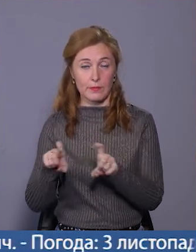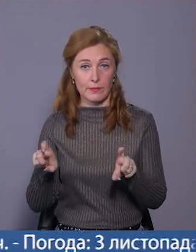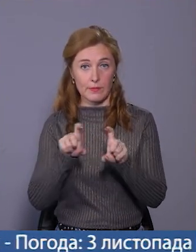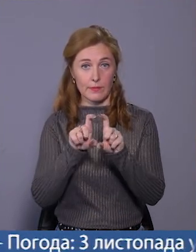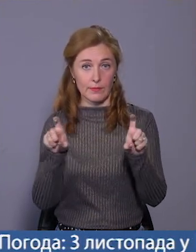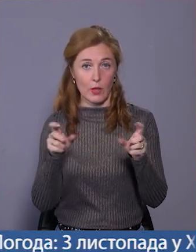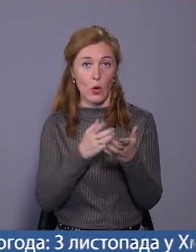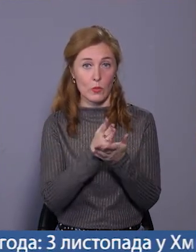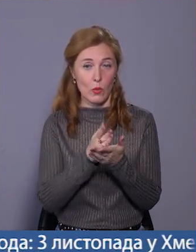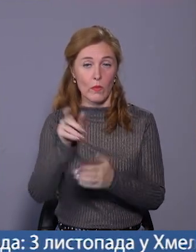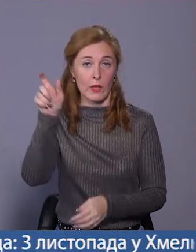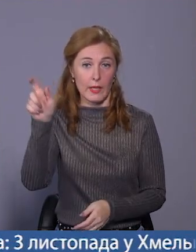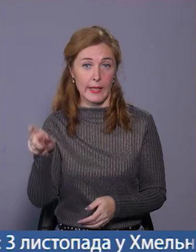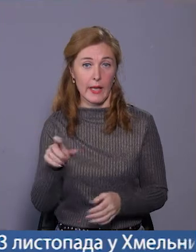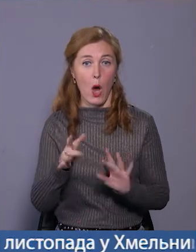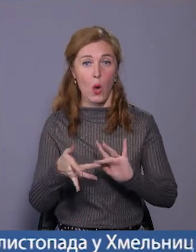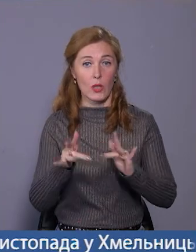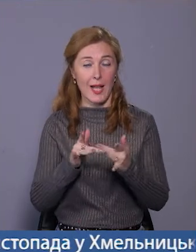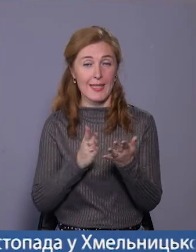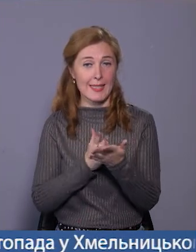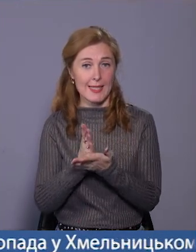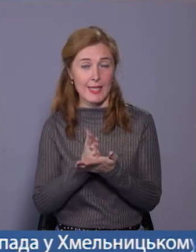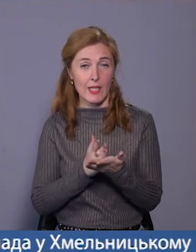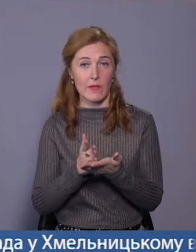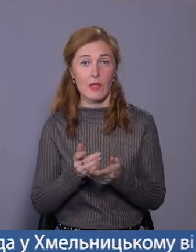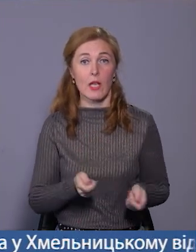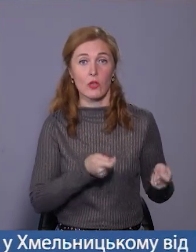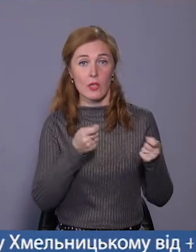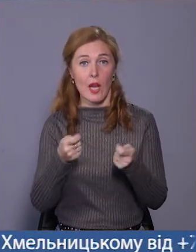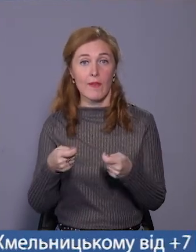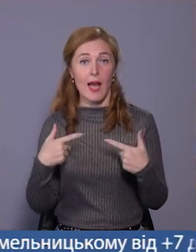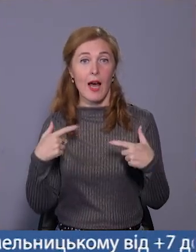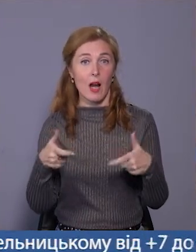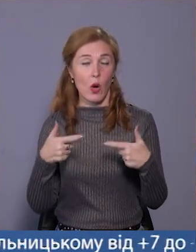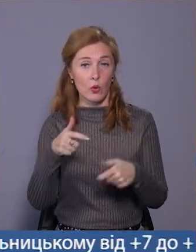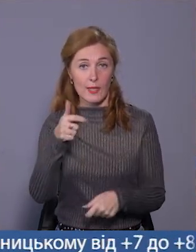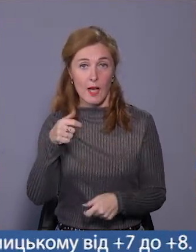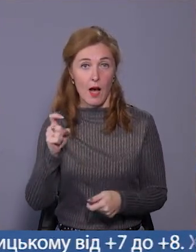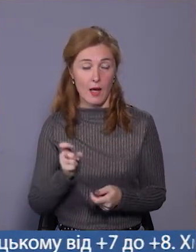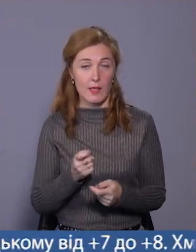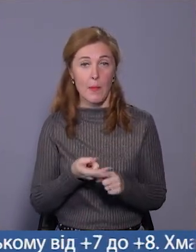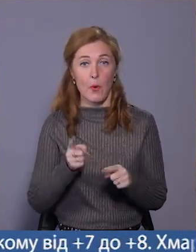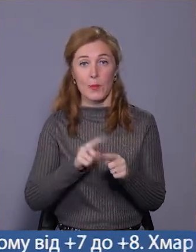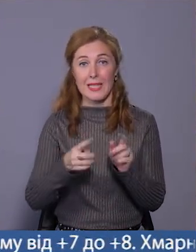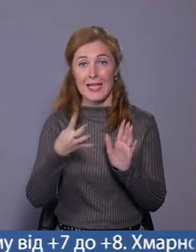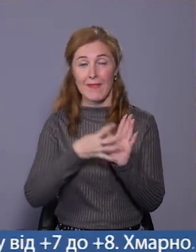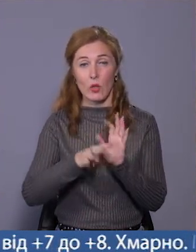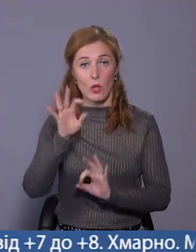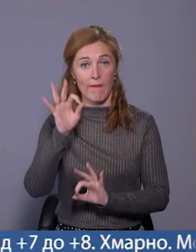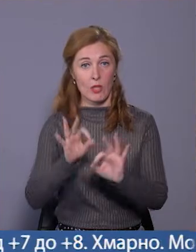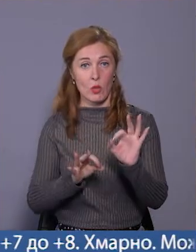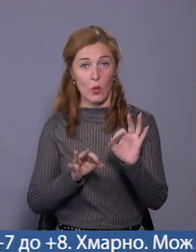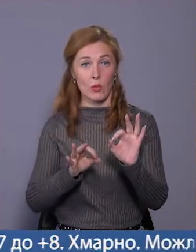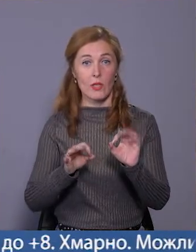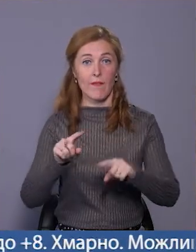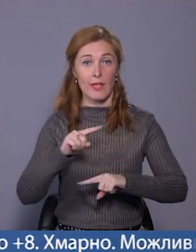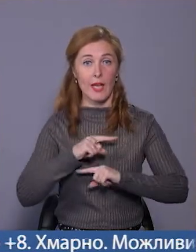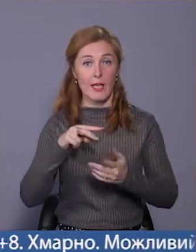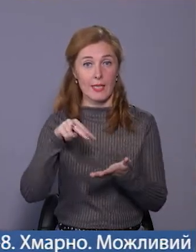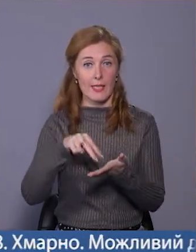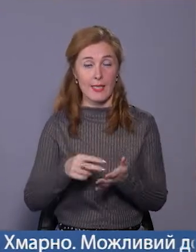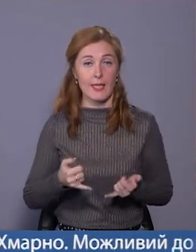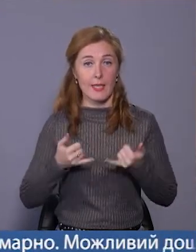обслуговування клієнтів, онлайн-сервісів, друку та доставки рахунків за газ. Попри це, майже 90% фінальної ціни газу для